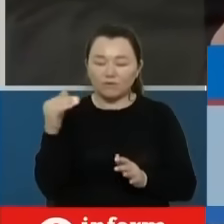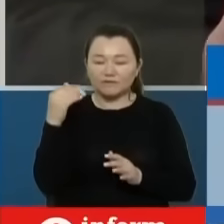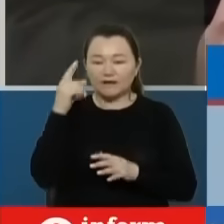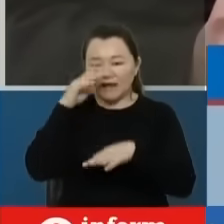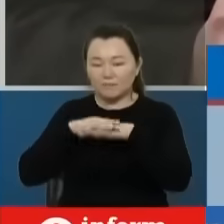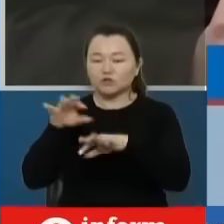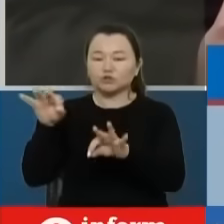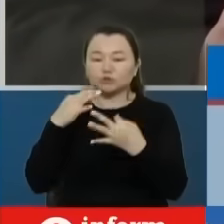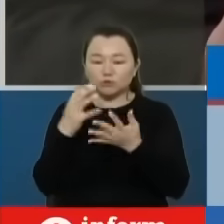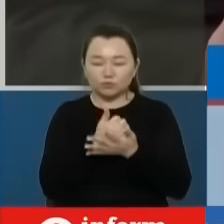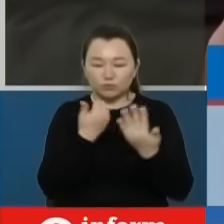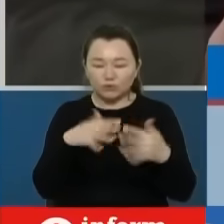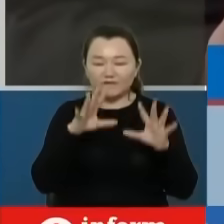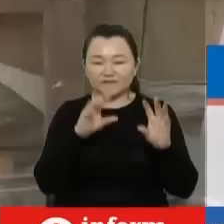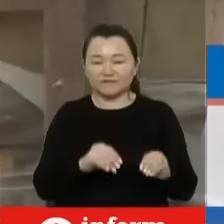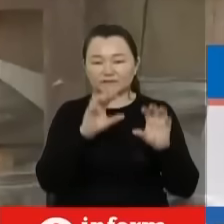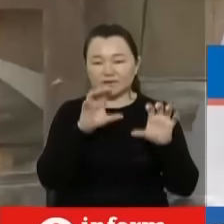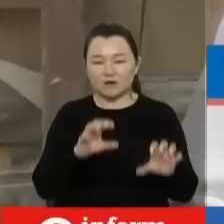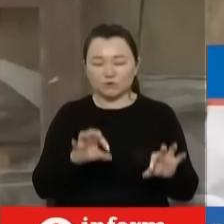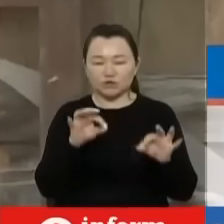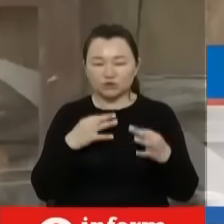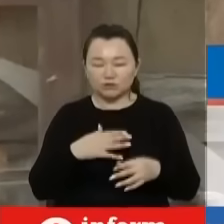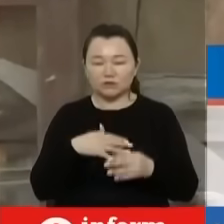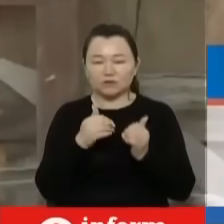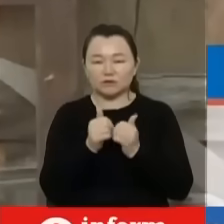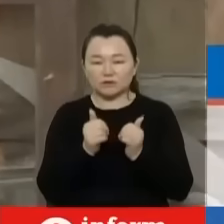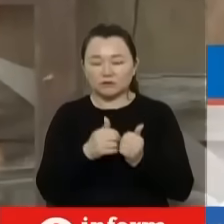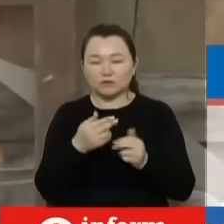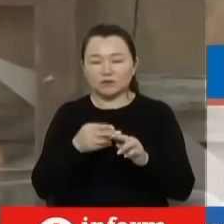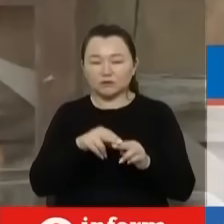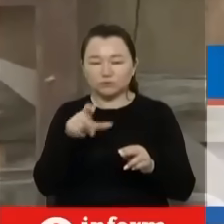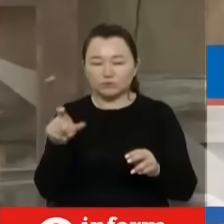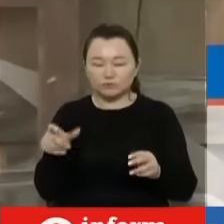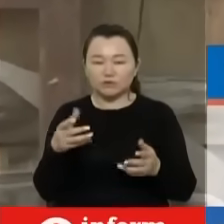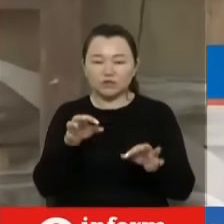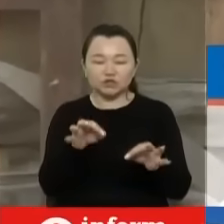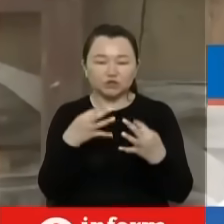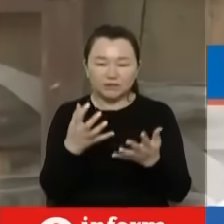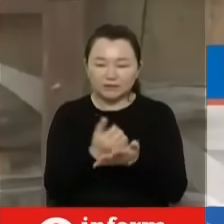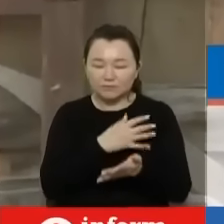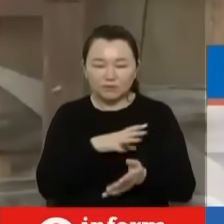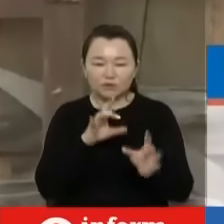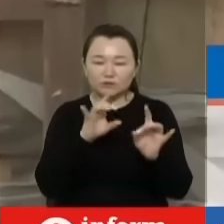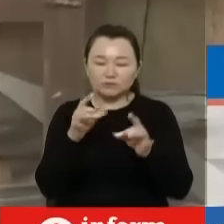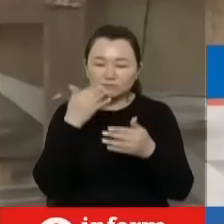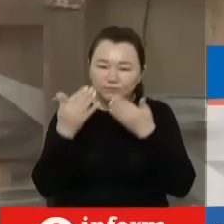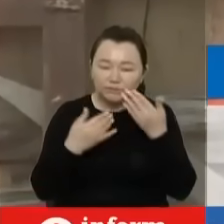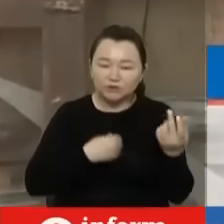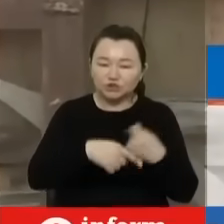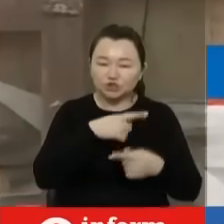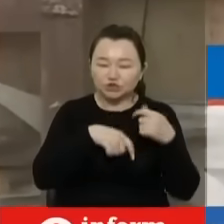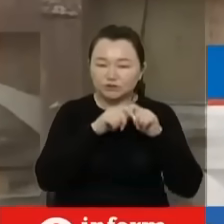рұқсат алдым, барлығы заңды деп отыр. Көршім бұл кісілерден енді рұқсат алған жоқпыз енді, бірақ сұрап айттық, осындай жерден кәсіптенейік,